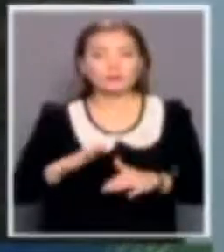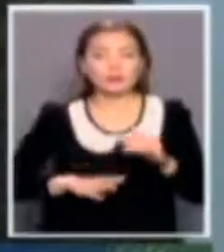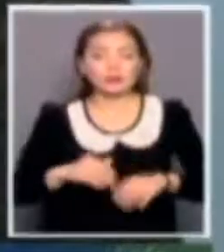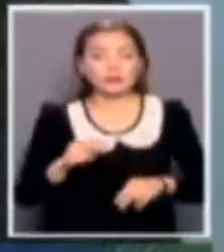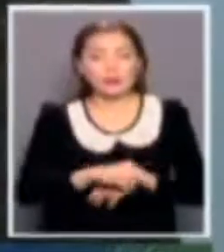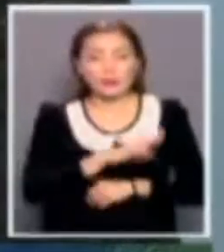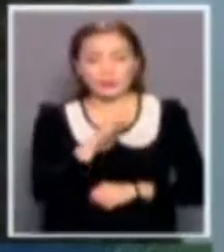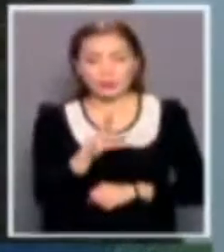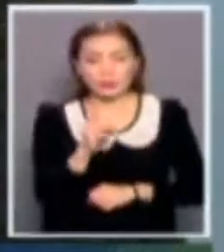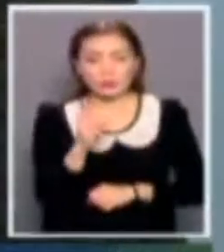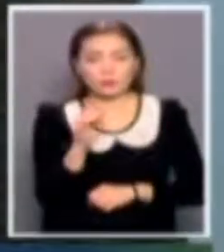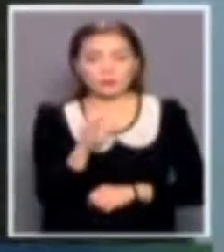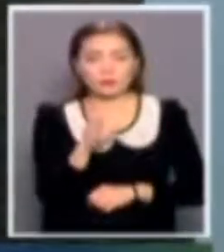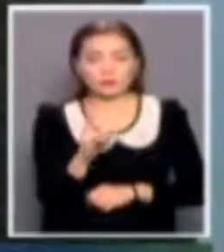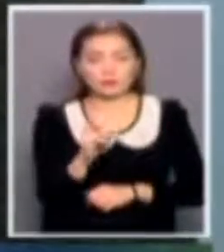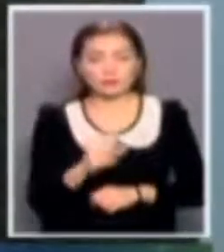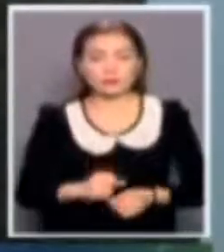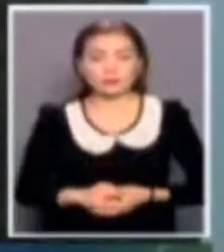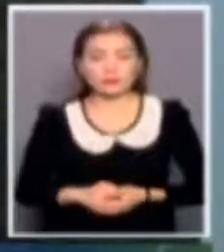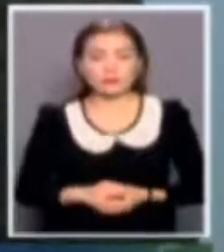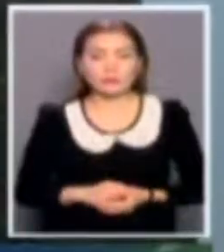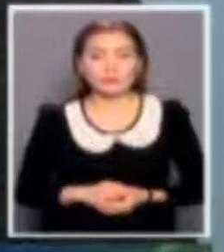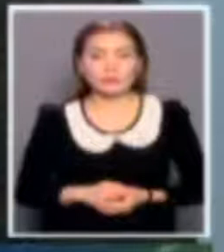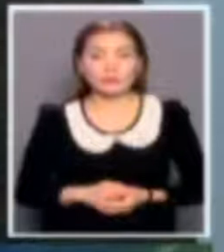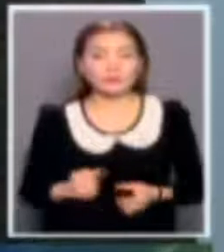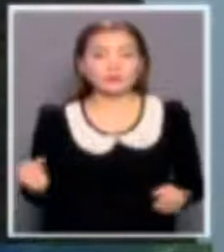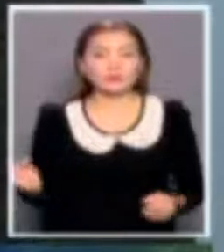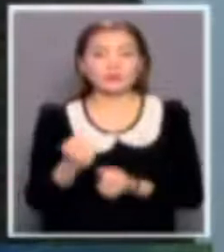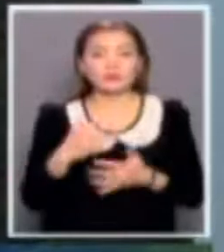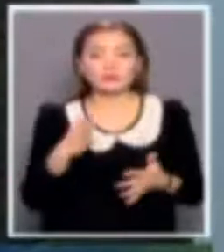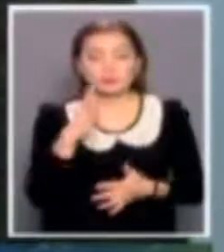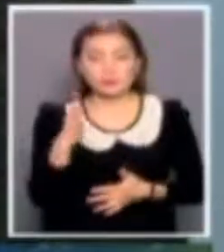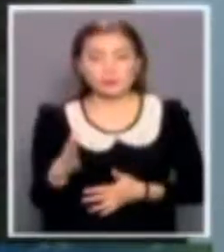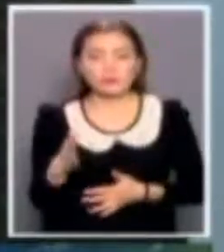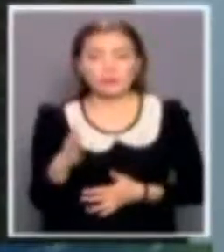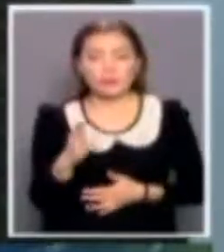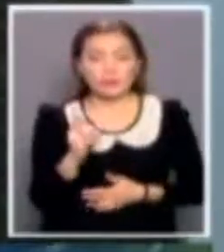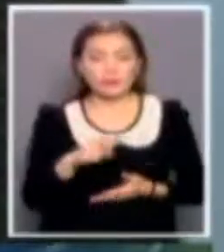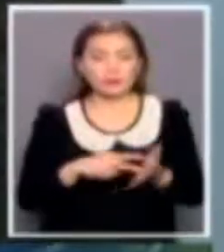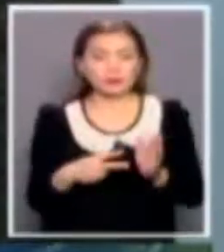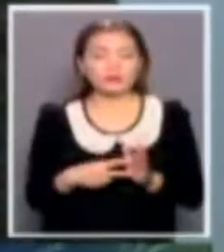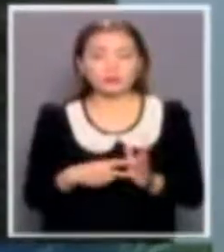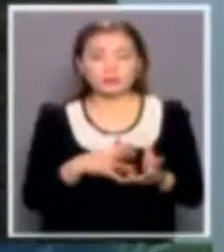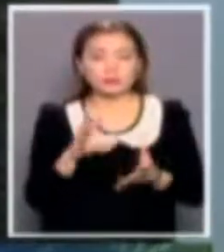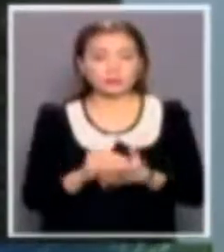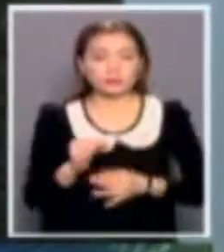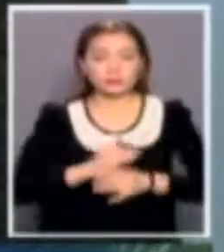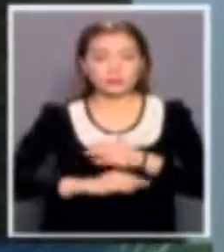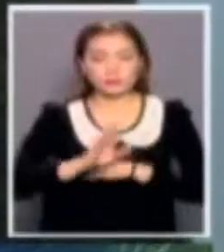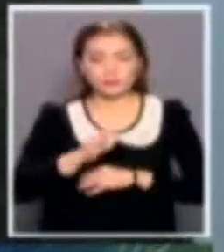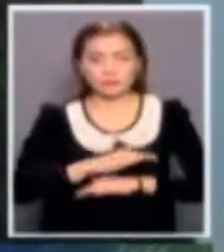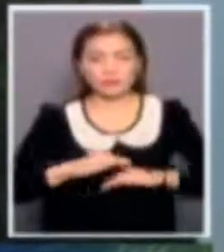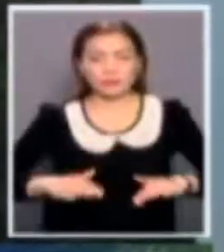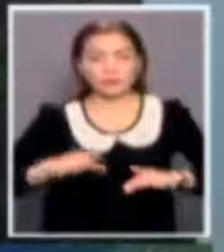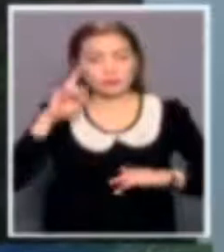мамандарын оқытады, әдістемелік қолдау жасайды. Және бірдей жоспарлауын бірге талқылап